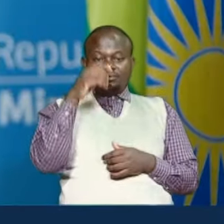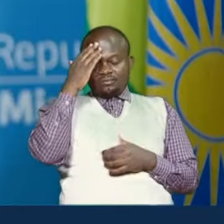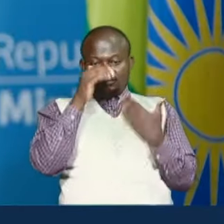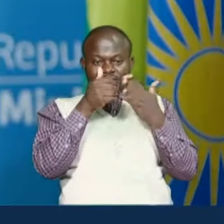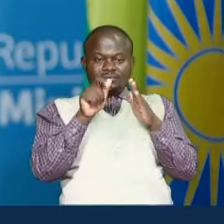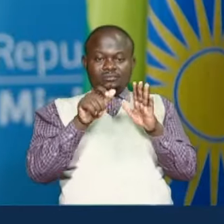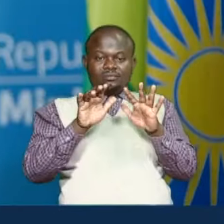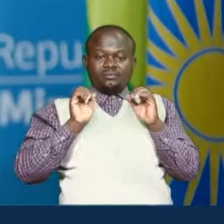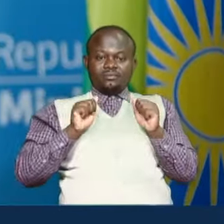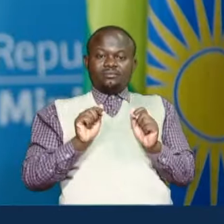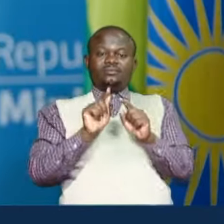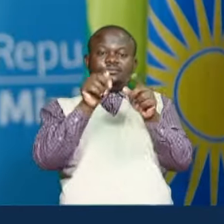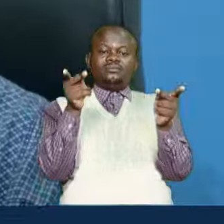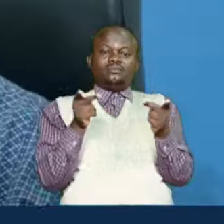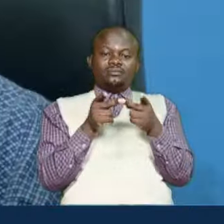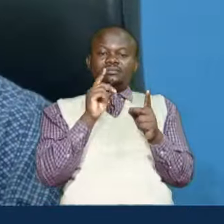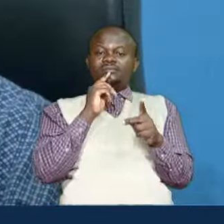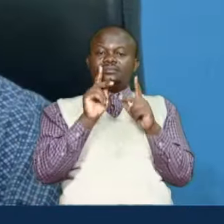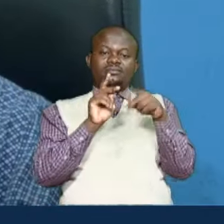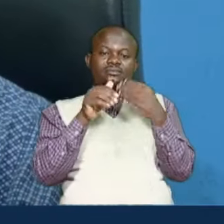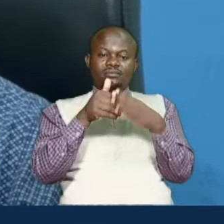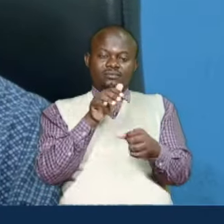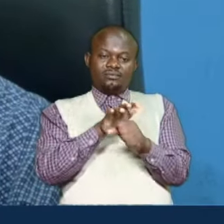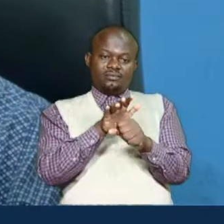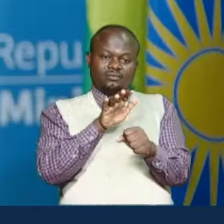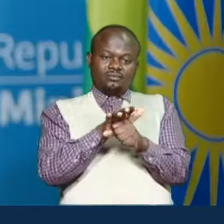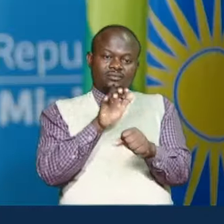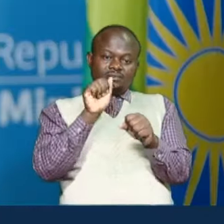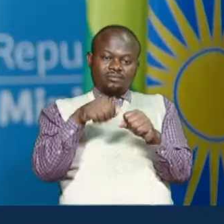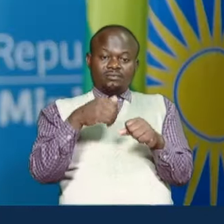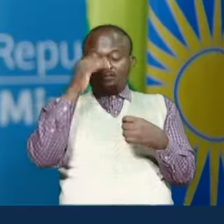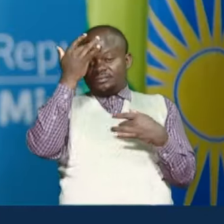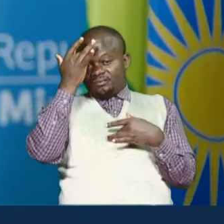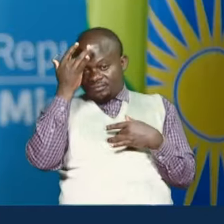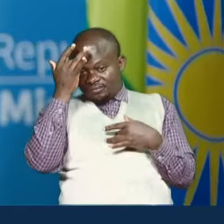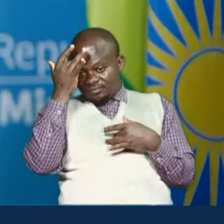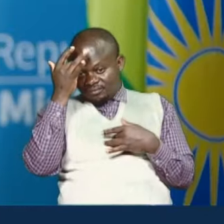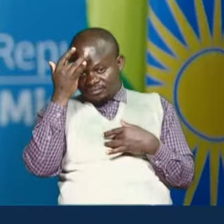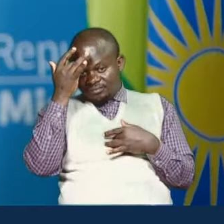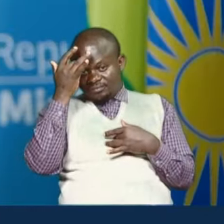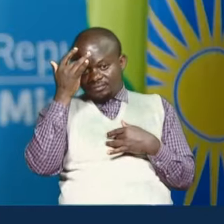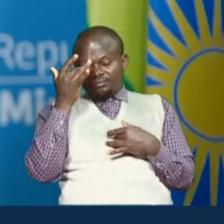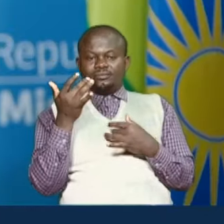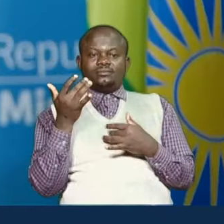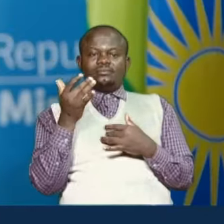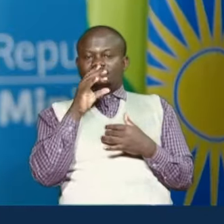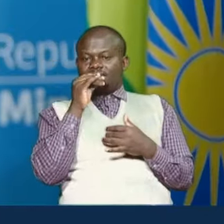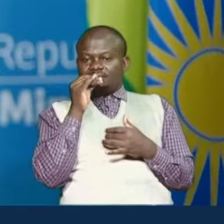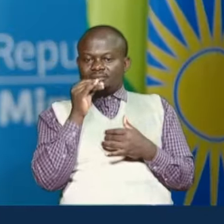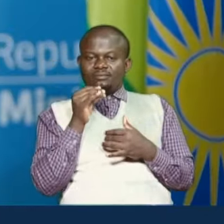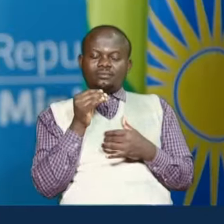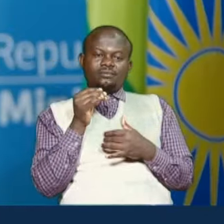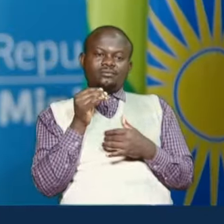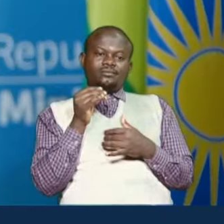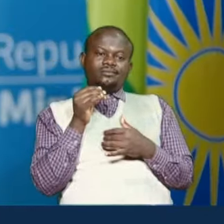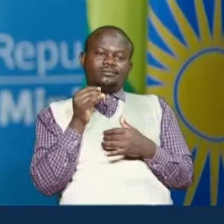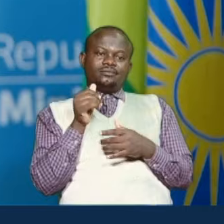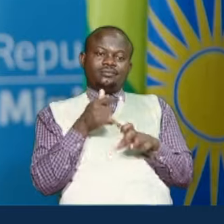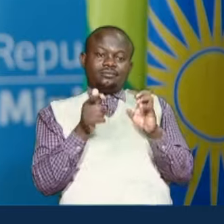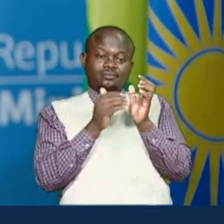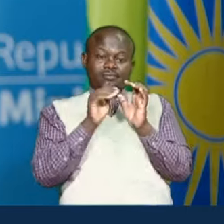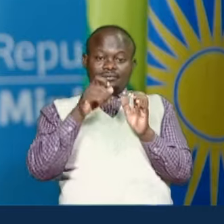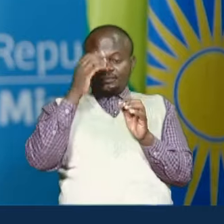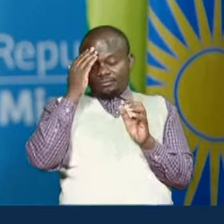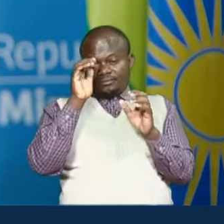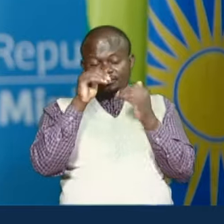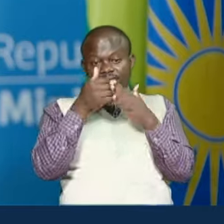kwirinda kujya ahantu hari abantu benshi cyane cyane bashobora kuba bafite n'ibyo bimenyetso navuze ni ukumenya ko niba